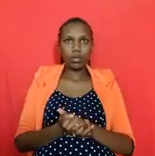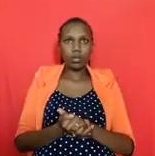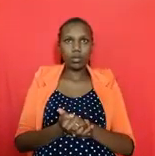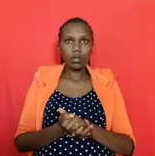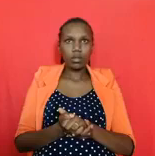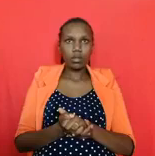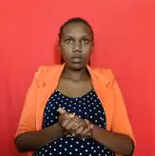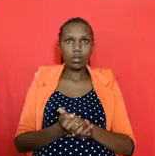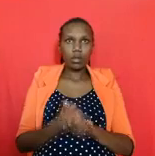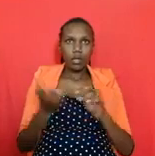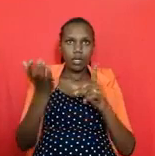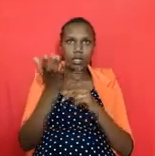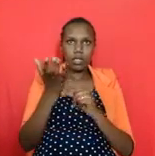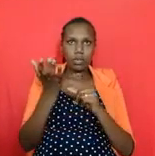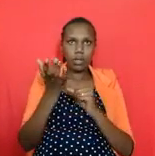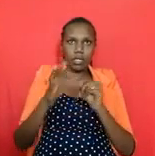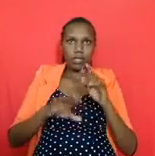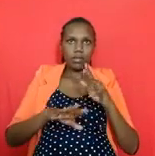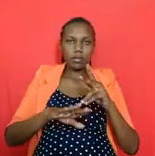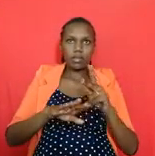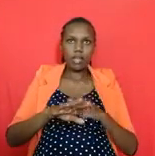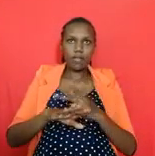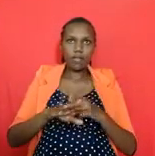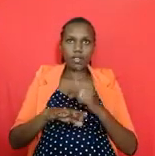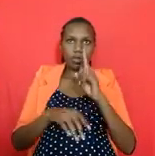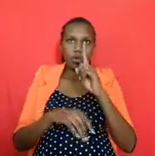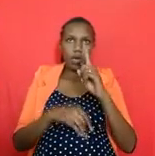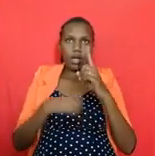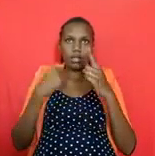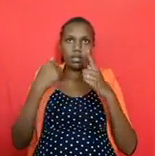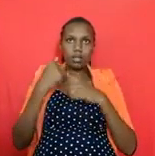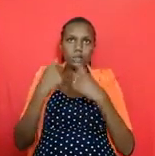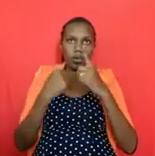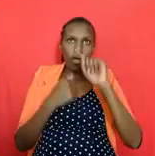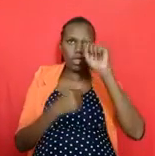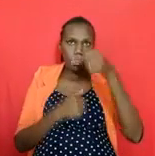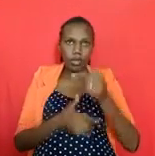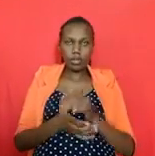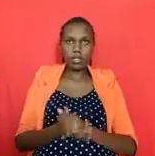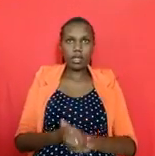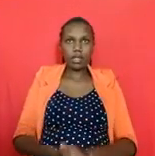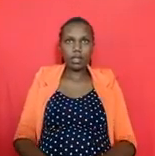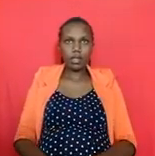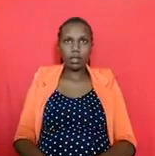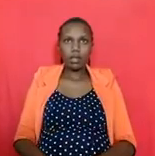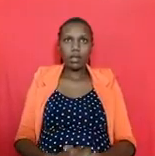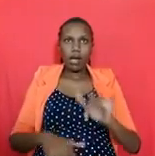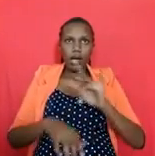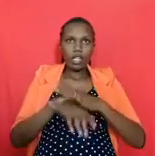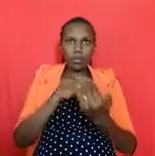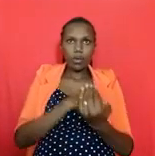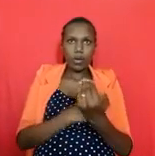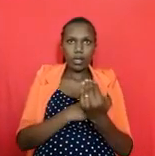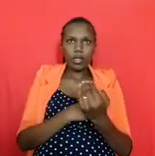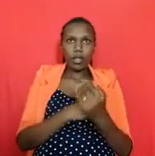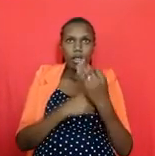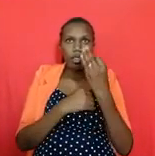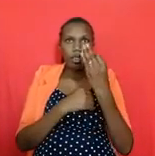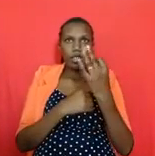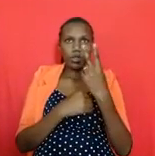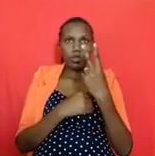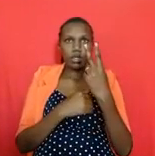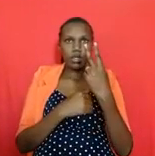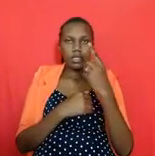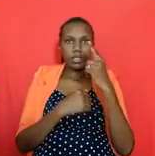githomo gia githweri ngiri 161 ari morning service ngiri